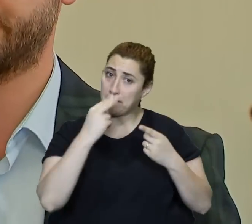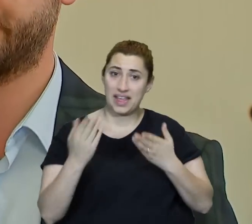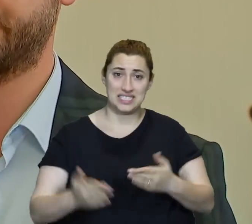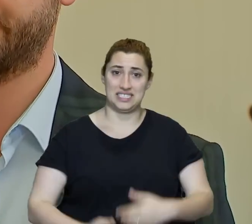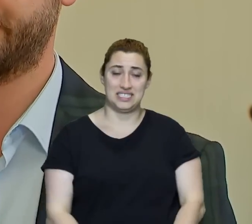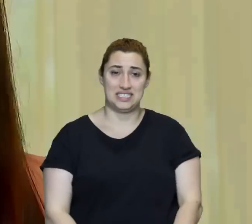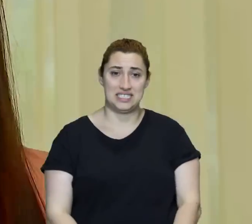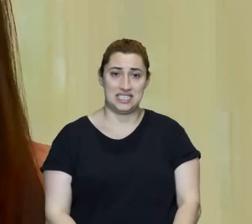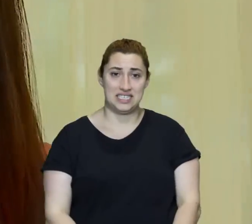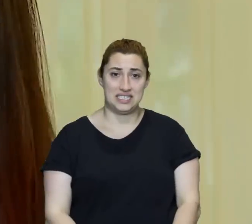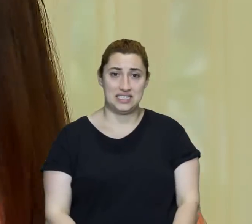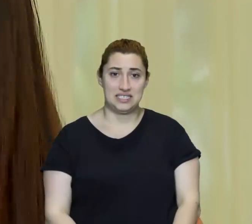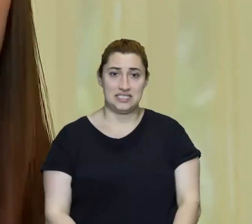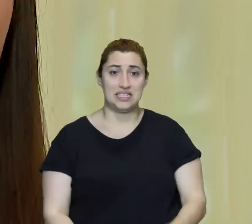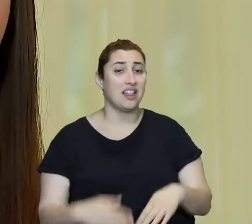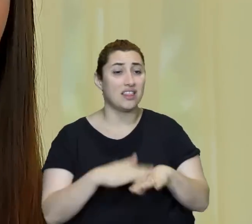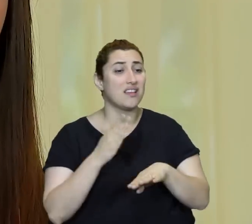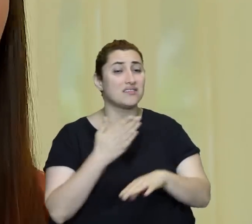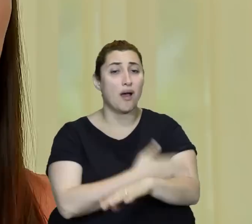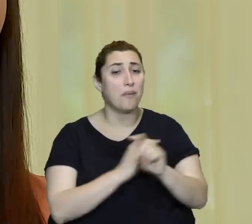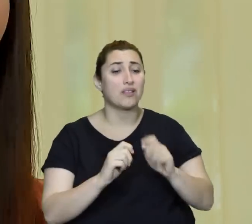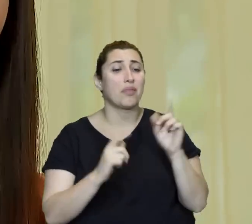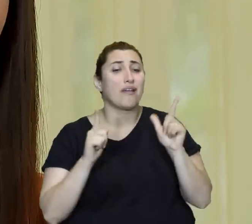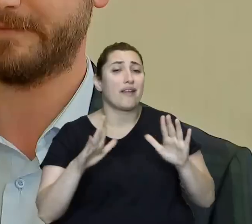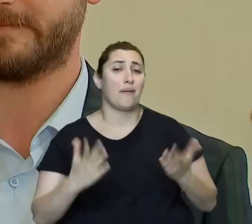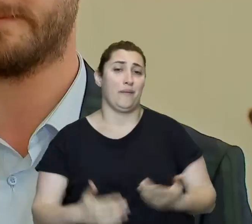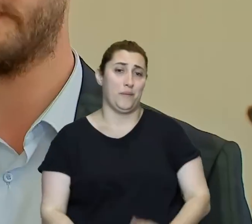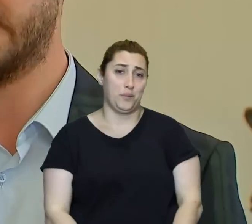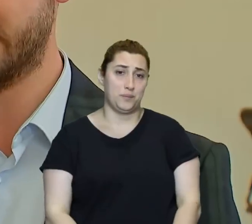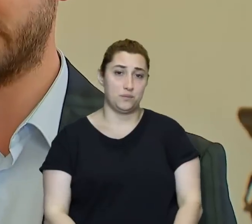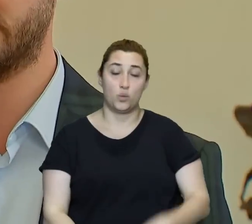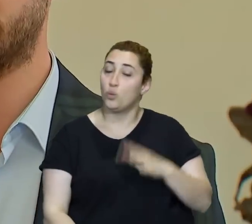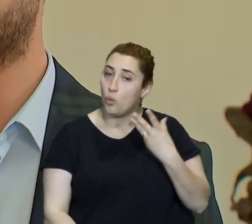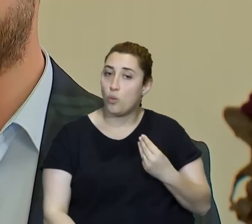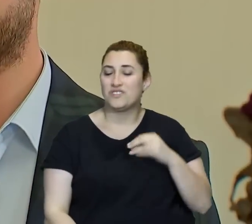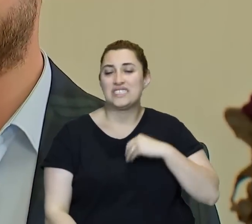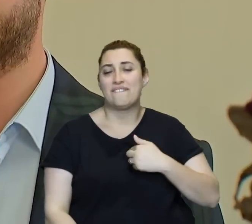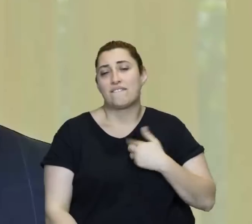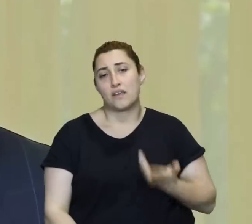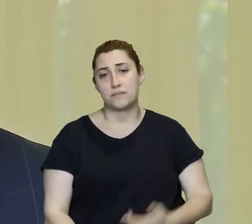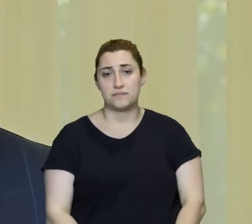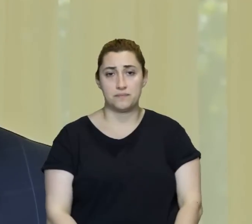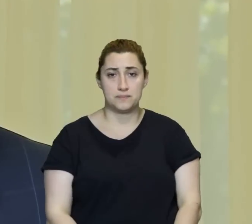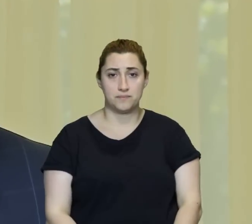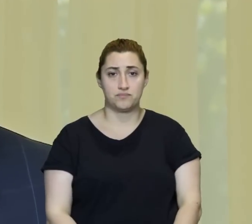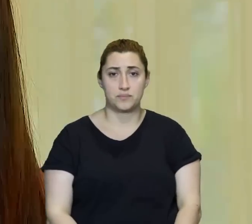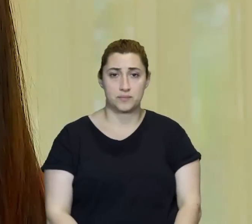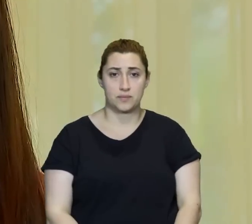beğenirsin. Niye zahmet ettin? Hiç gerek yoktu. Ne demek? İçimden geldi.